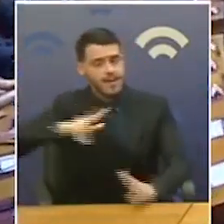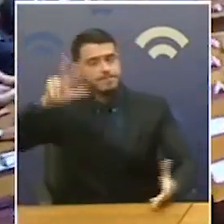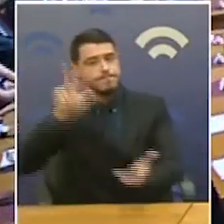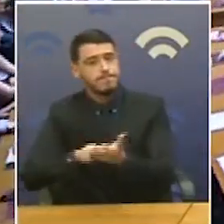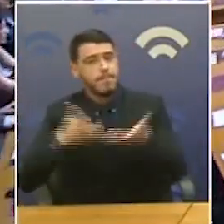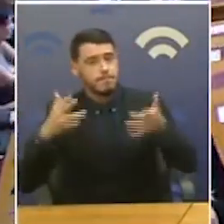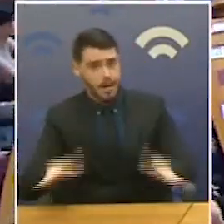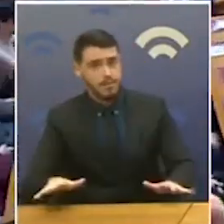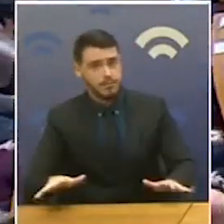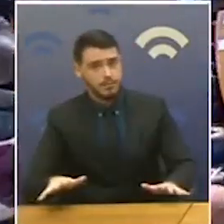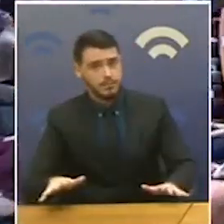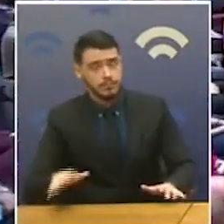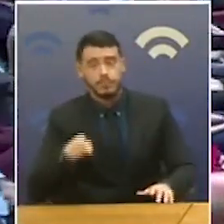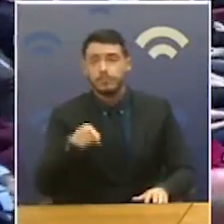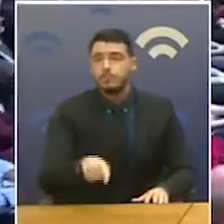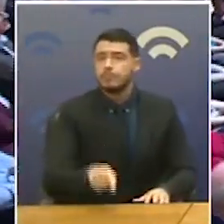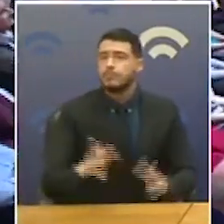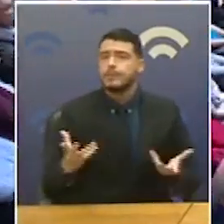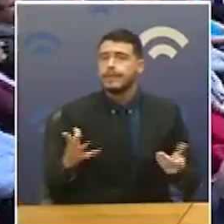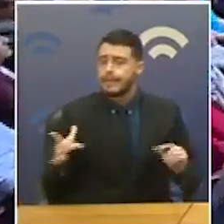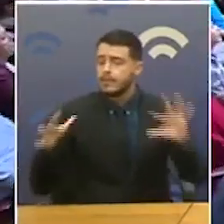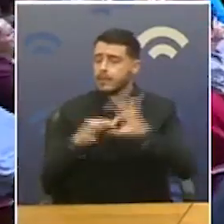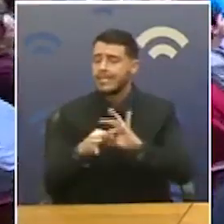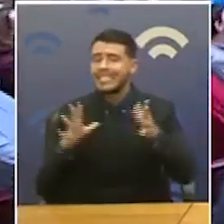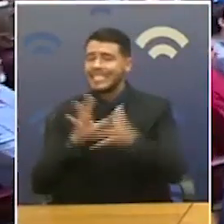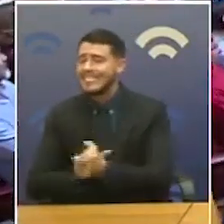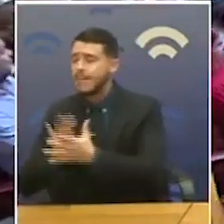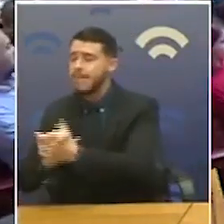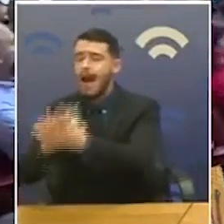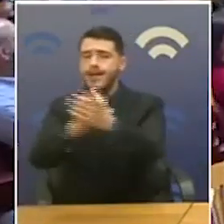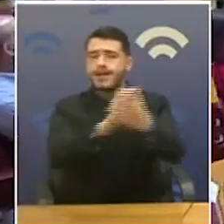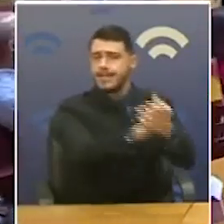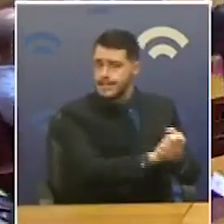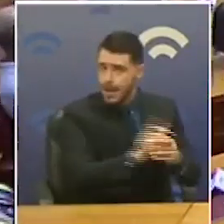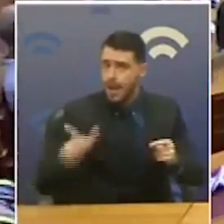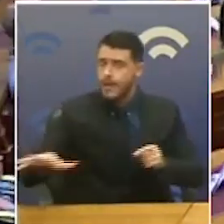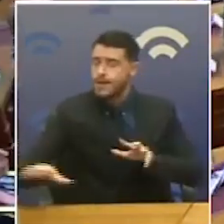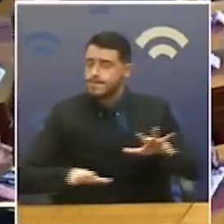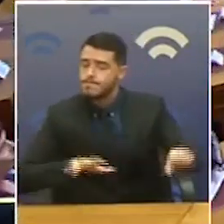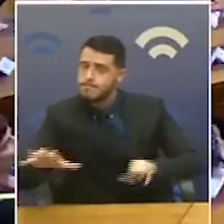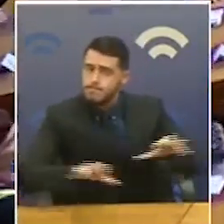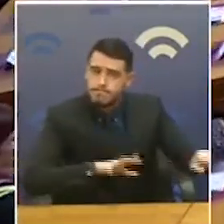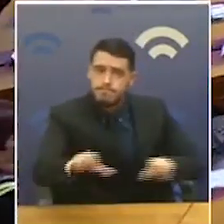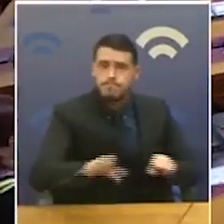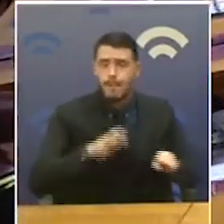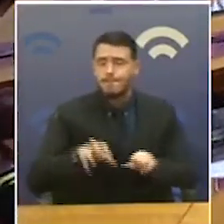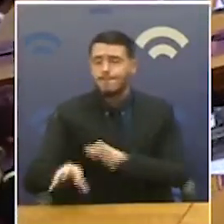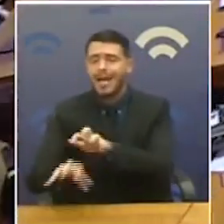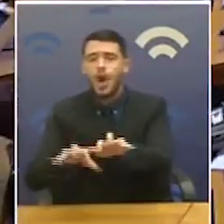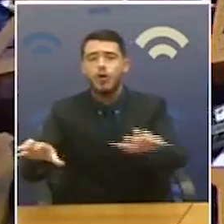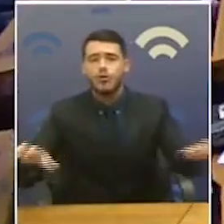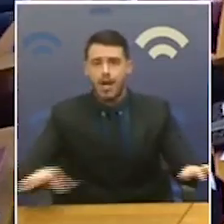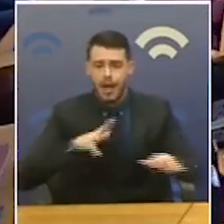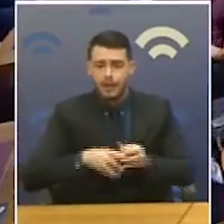επίπεδο, με πρόσφορες συμμαχίες, η χώρα προσάρτησε νέες επαχίες στην εθνική επικράτεια και